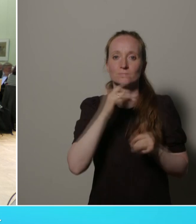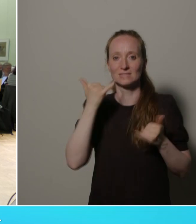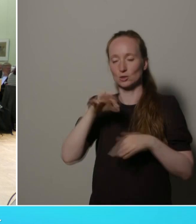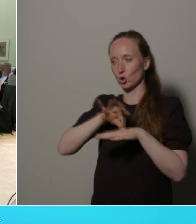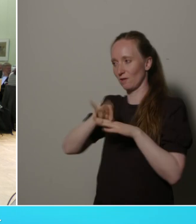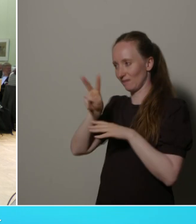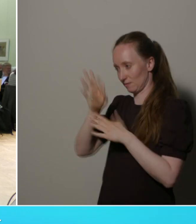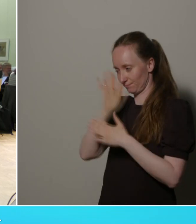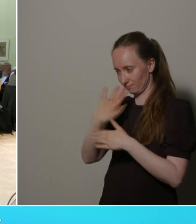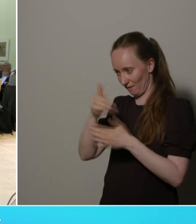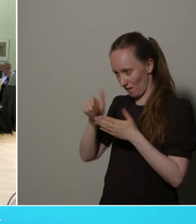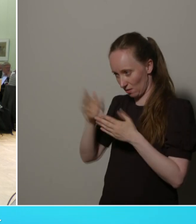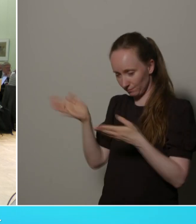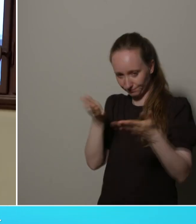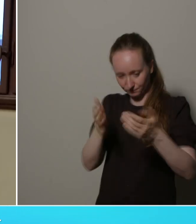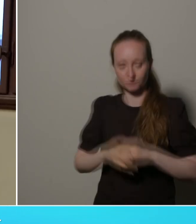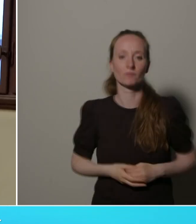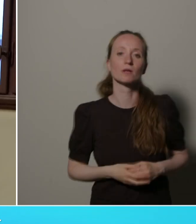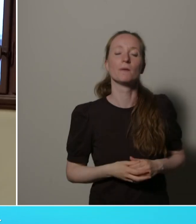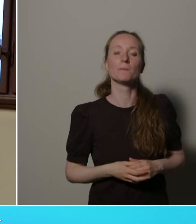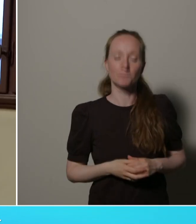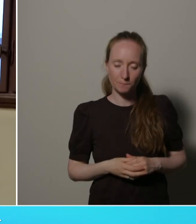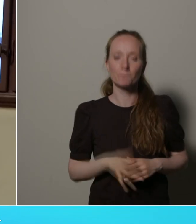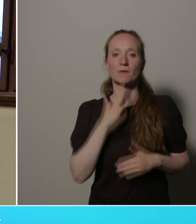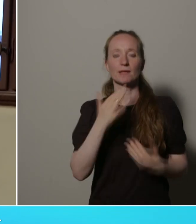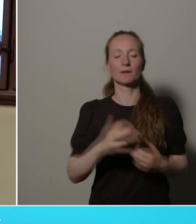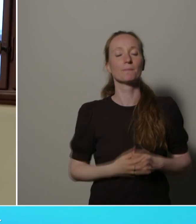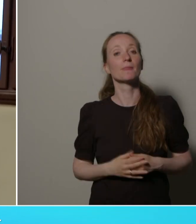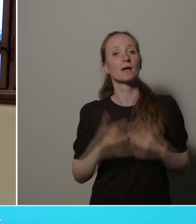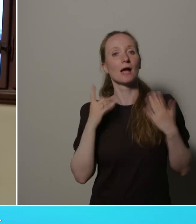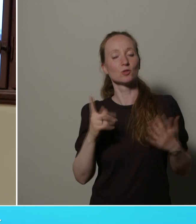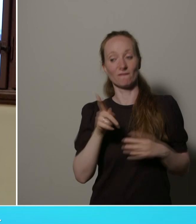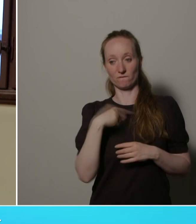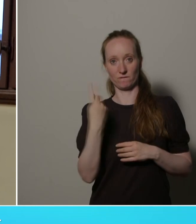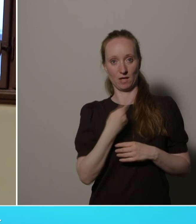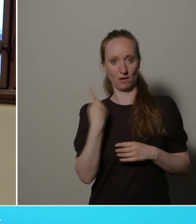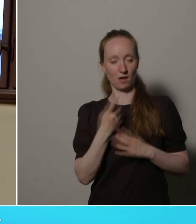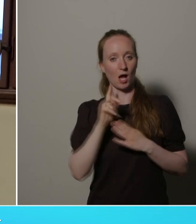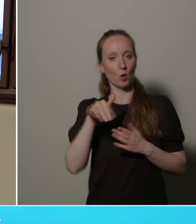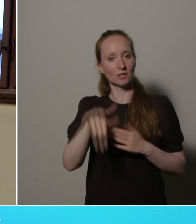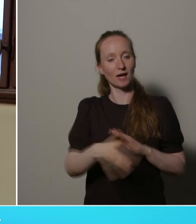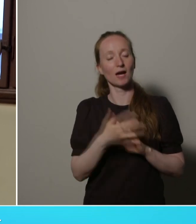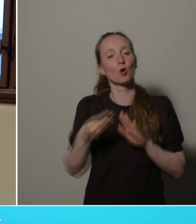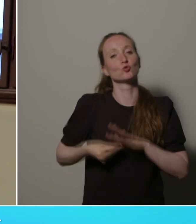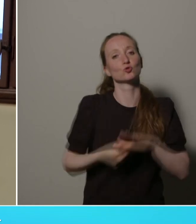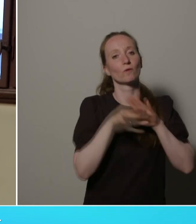fort. Vielen Dank, Herr Vorsitzender. Und wie gesagt, wir haben eben auch eine Subvention für Schüler